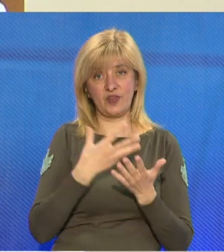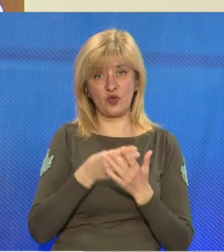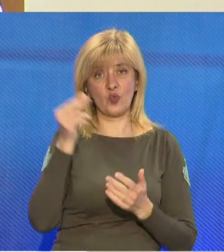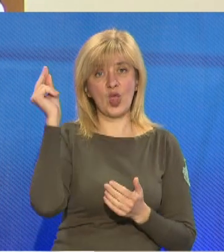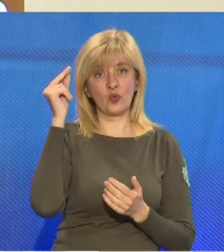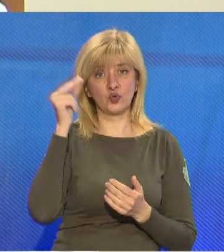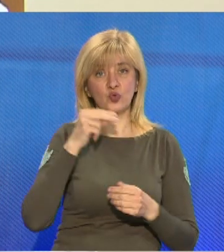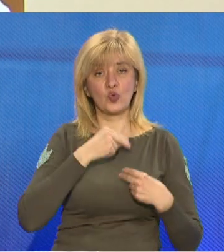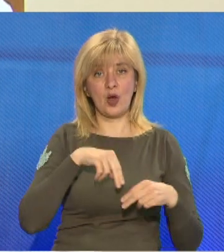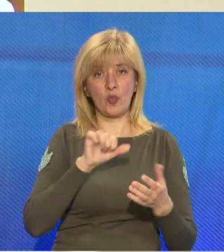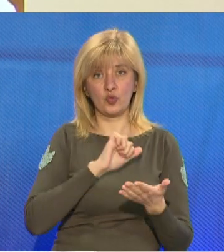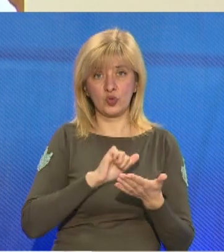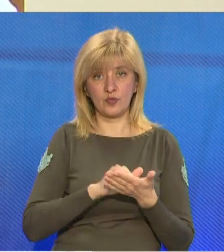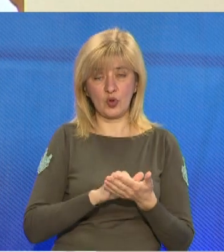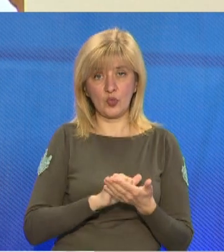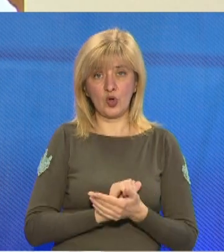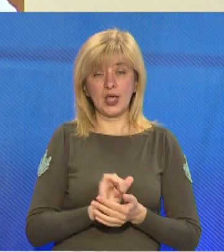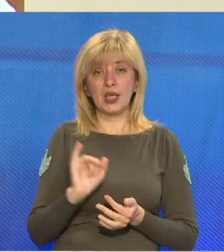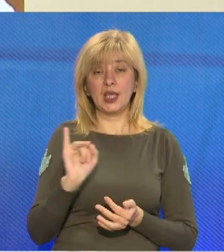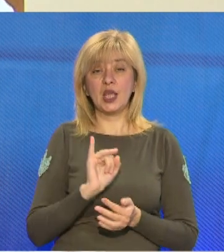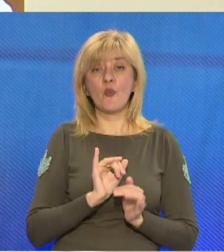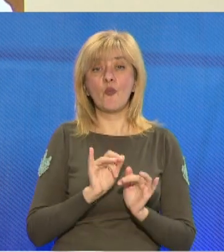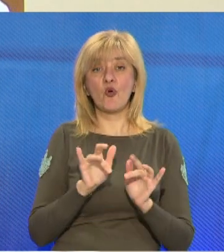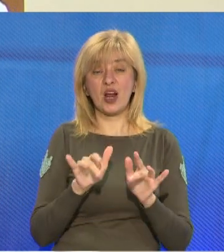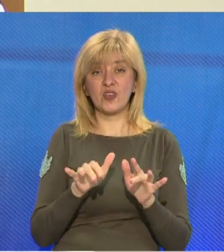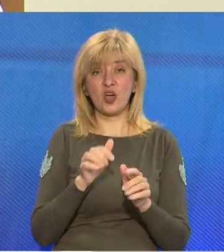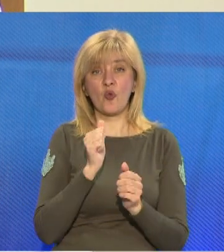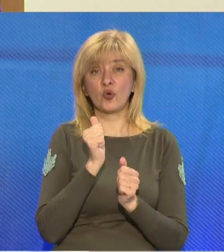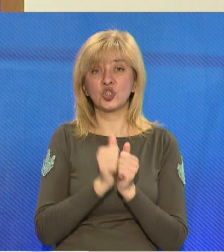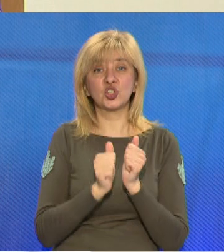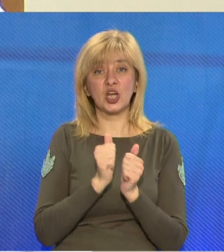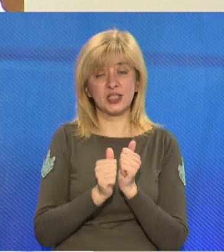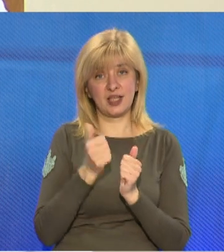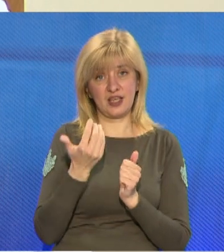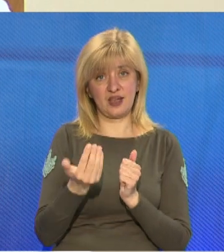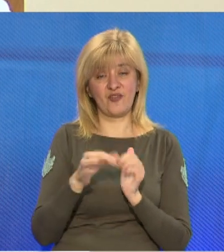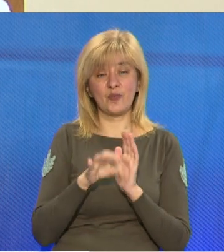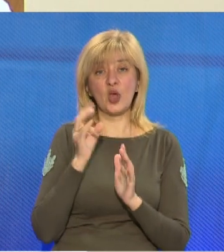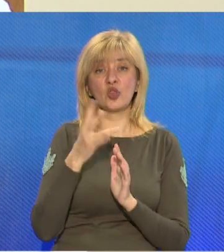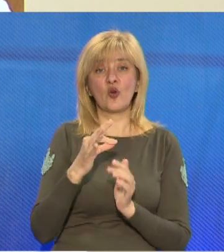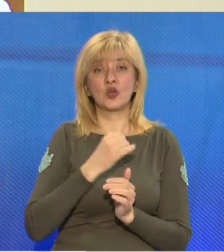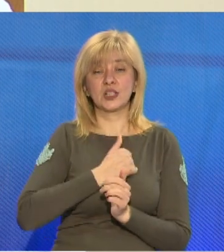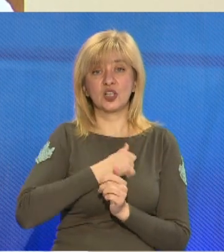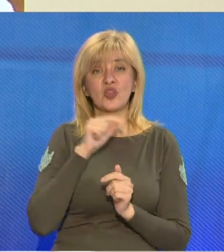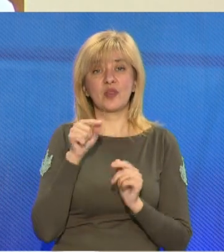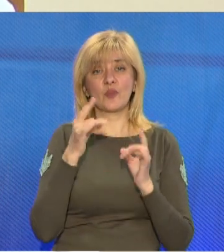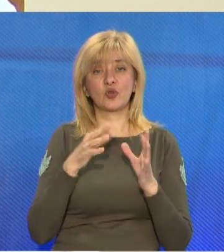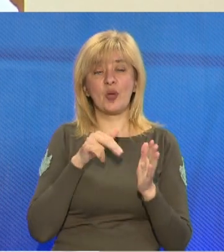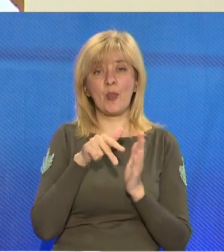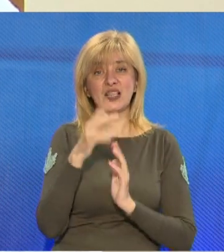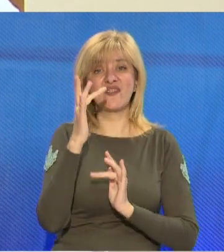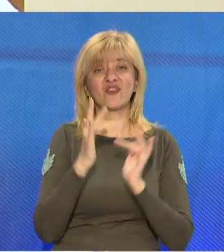душа лежит, скажем так. И муравьи, они их очень часто выбирают, но, к сожалению, вот просто там пойти в